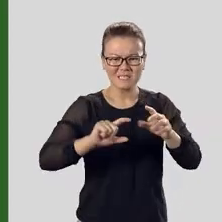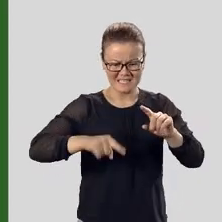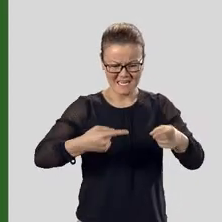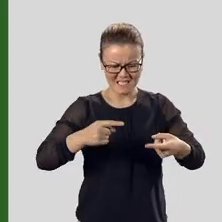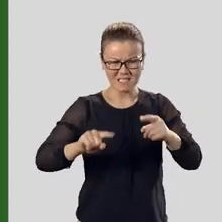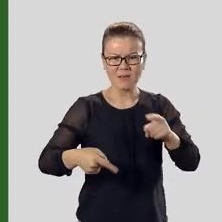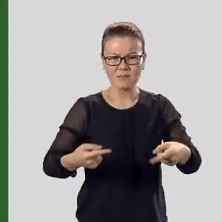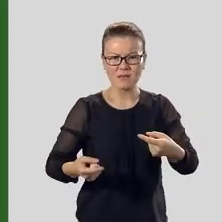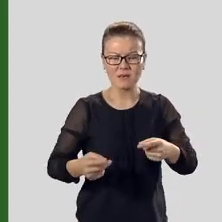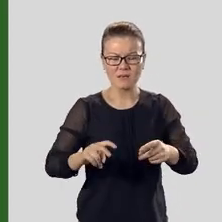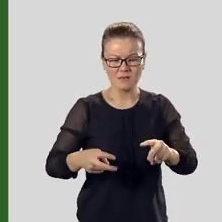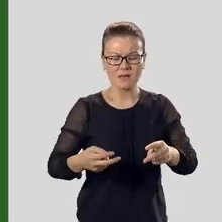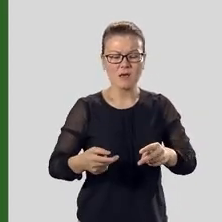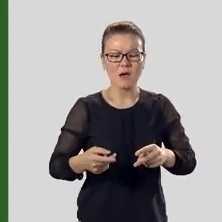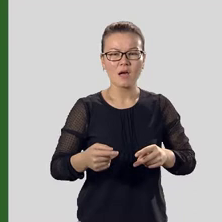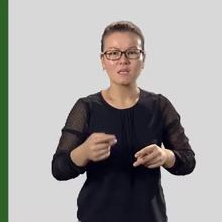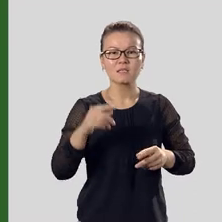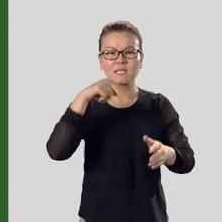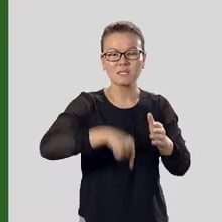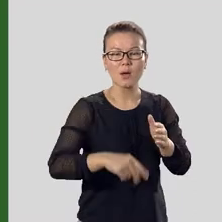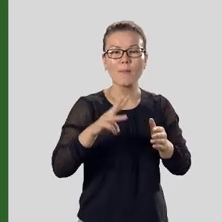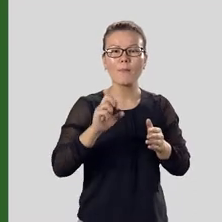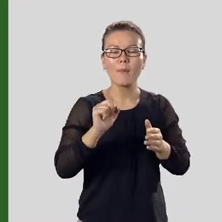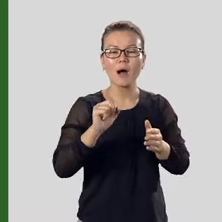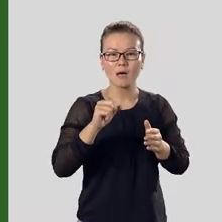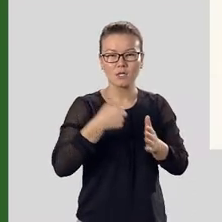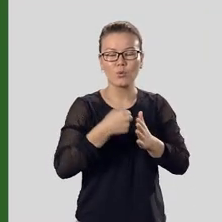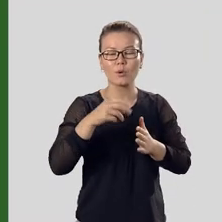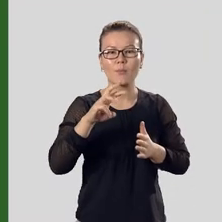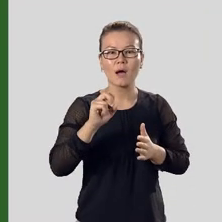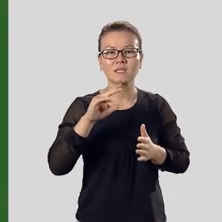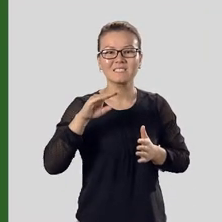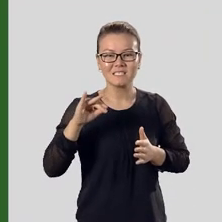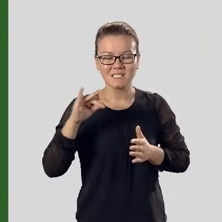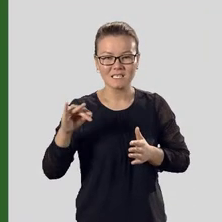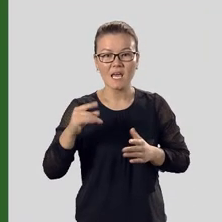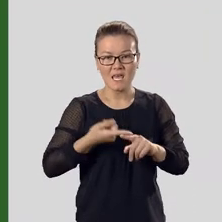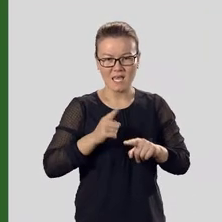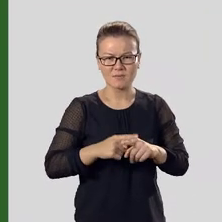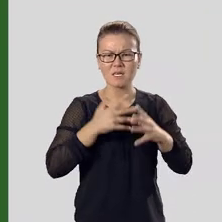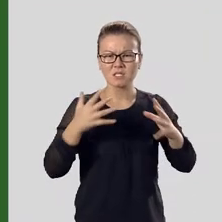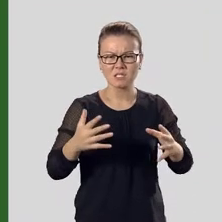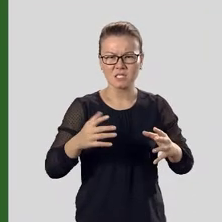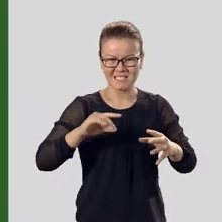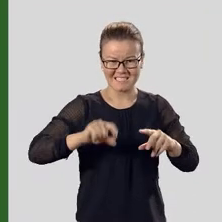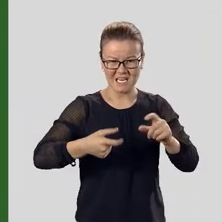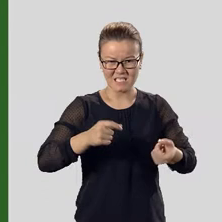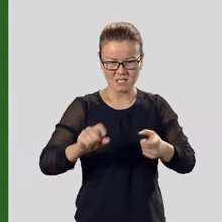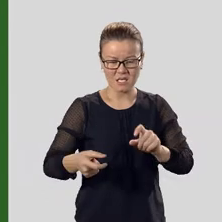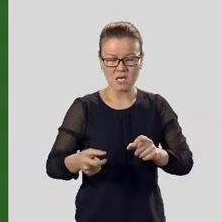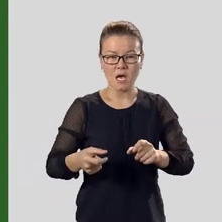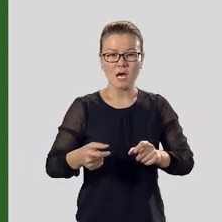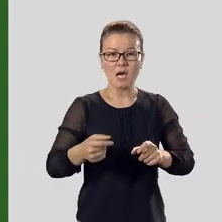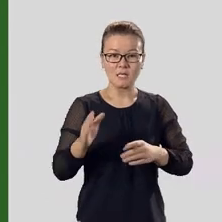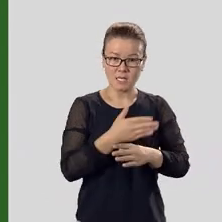на большую глубину и достигают мантии. Эти гигантские трещины делят литосферу на